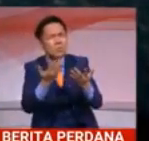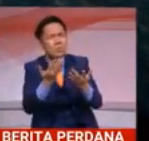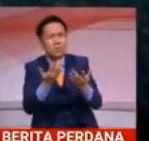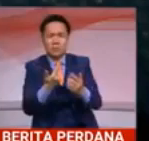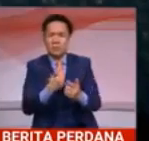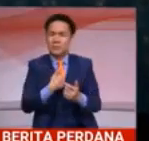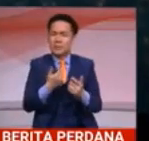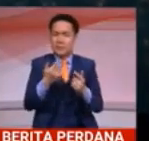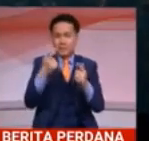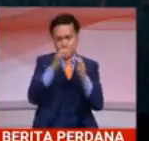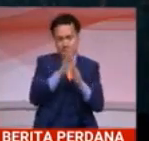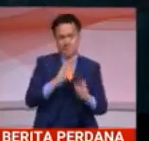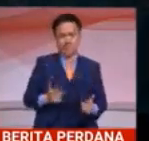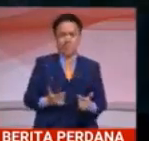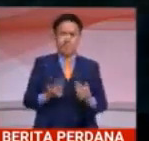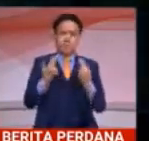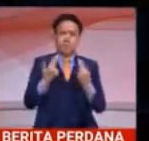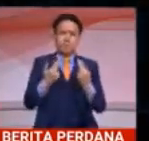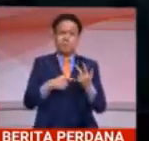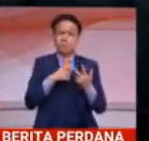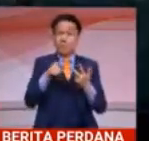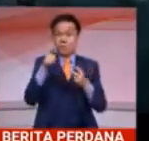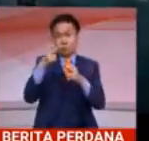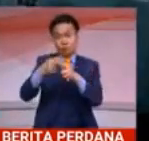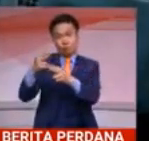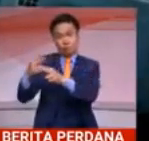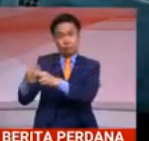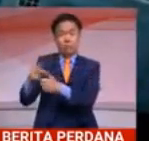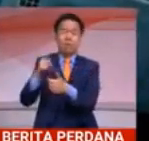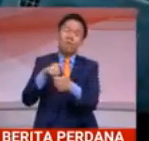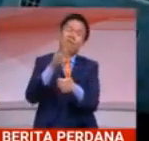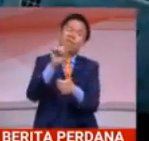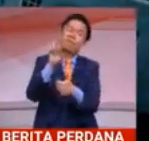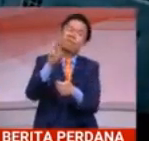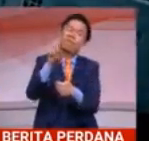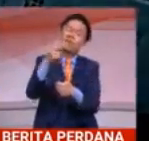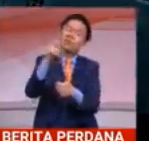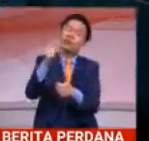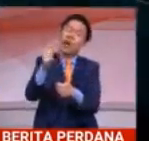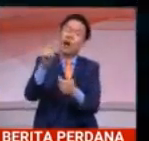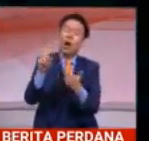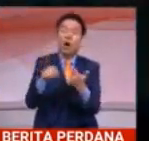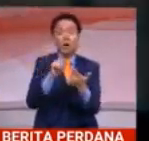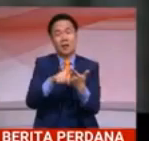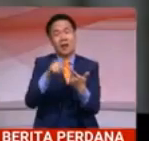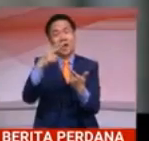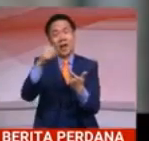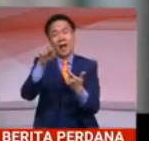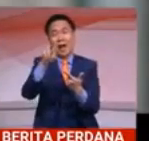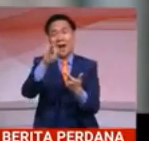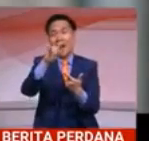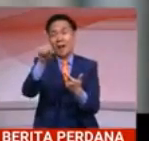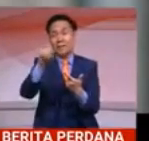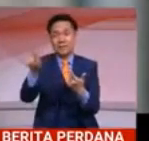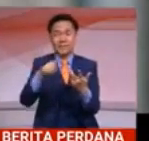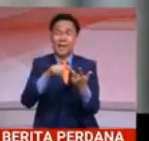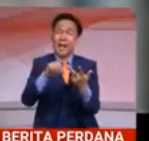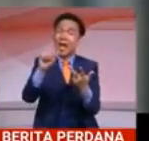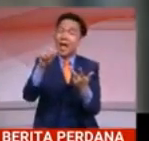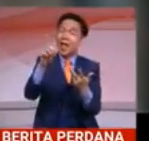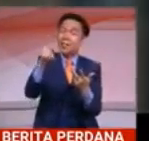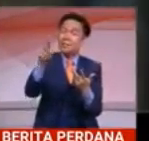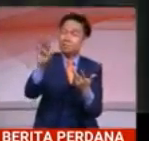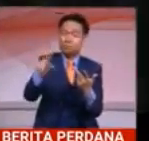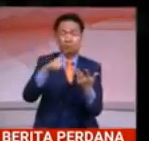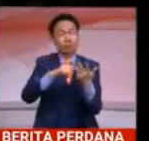lakonan mantap Ashraf Muslim, Wana Ali, Fasha Sanda, Haris Ismail, Adam Khoury dan Fauziah